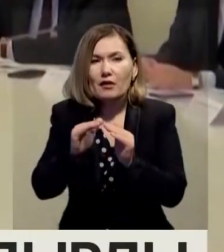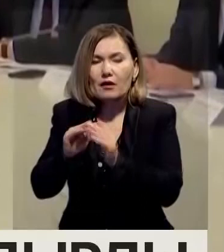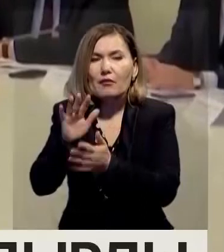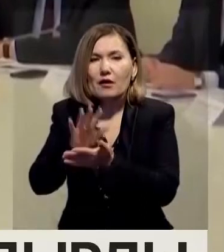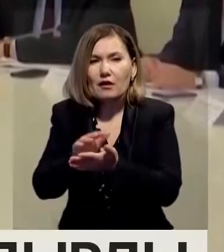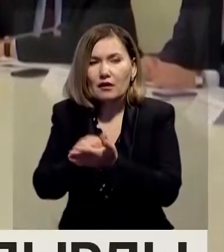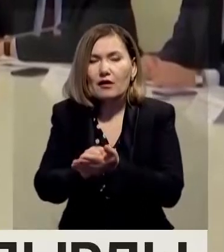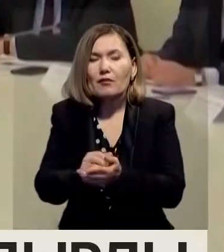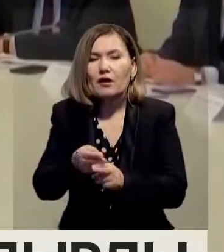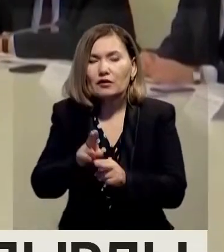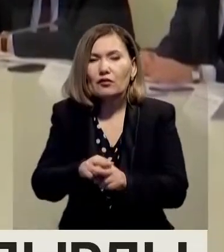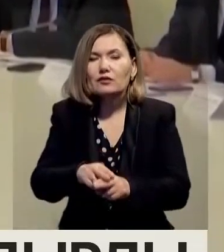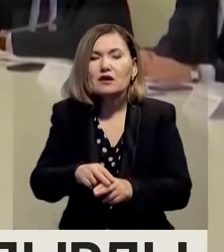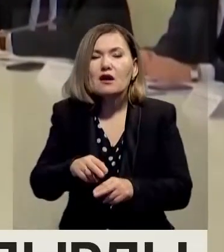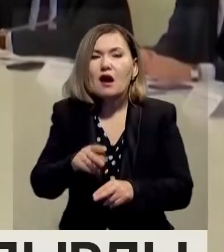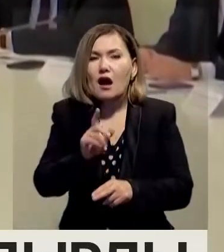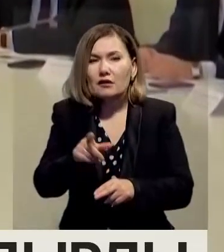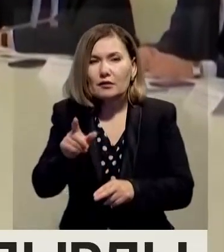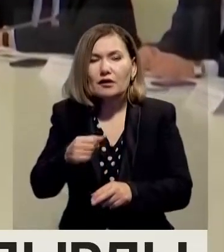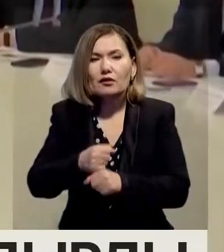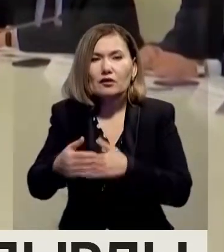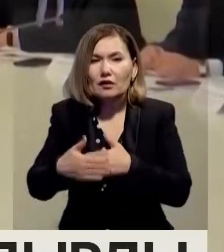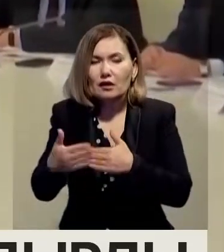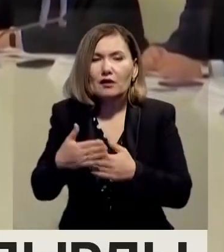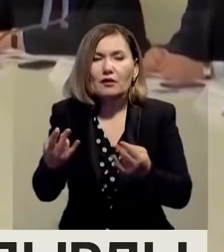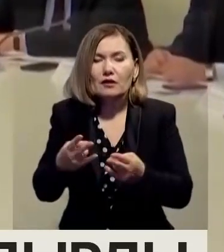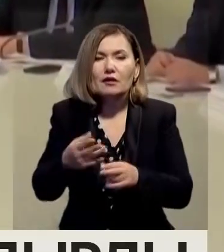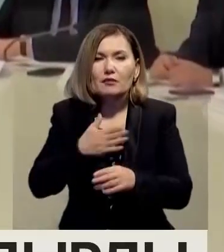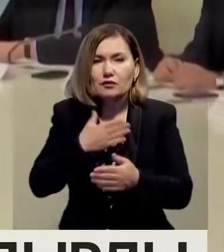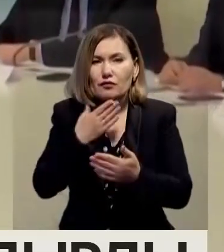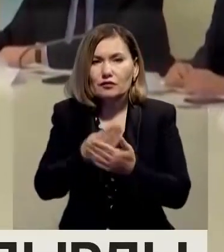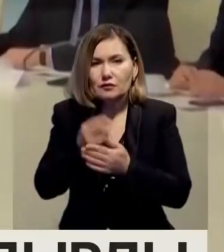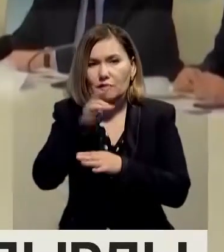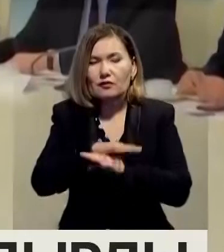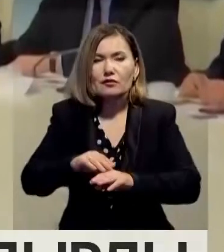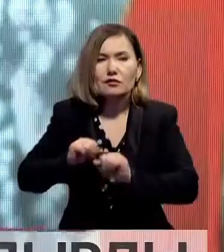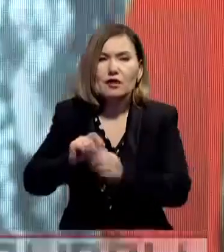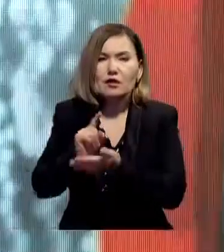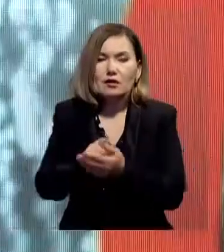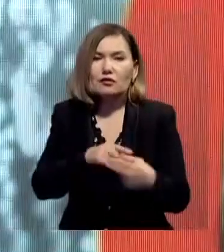барлық адамдарға алғыс білдіремін. Толық тұрақтылықты орнатуға күш салуымыз керек.